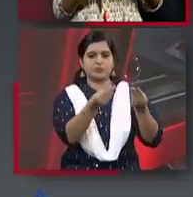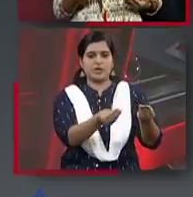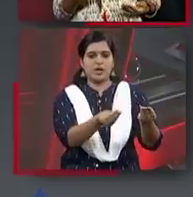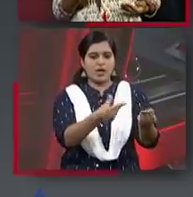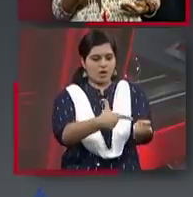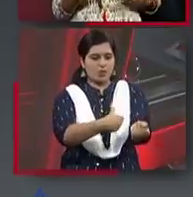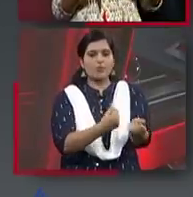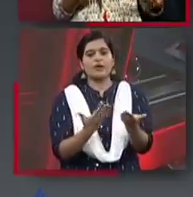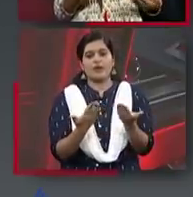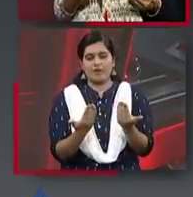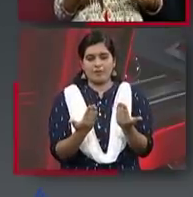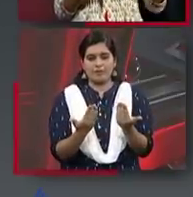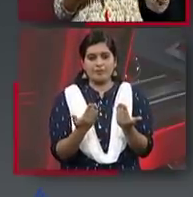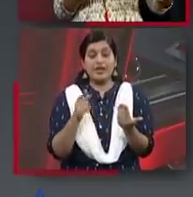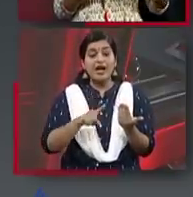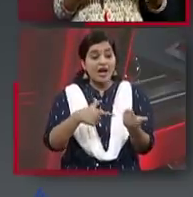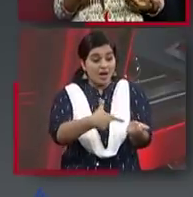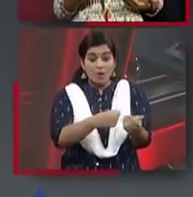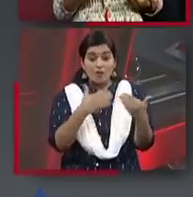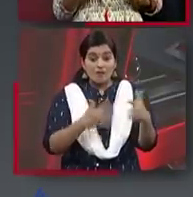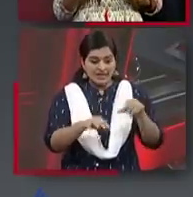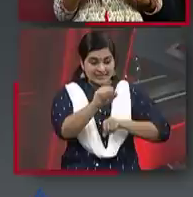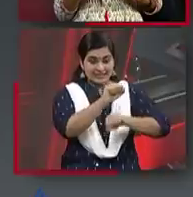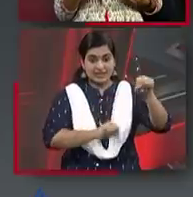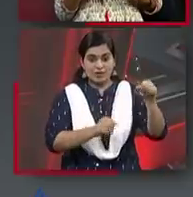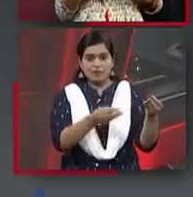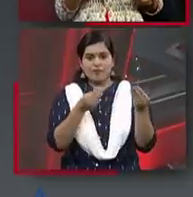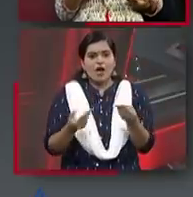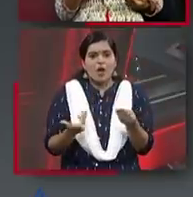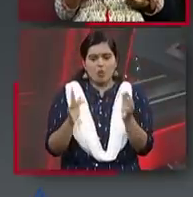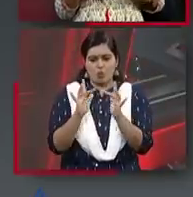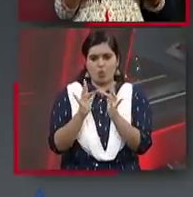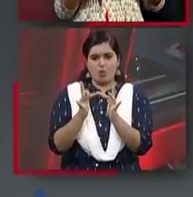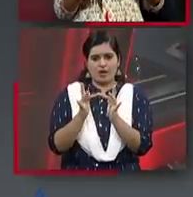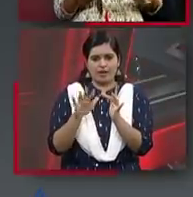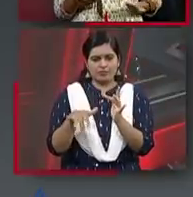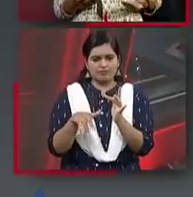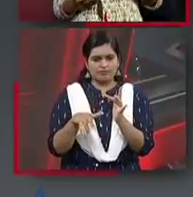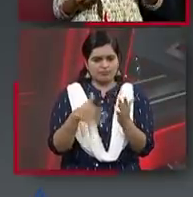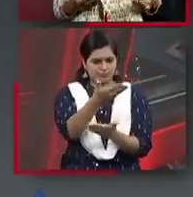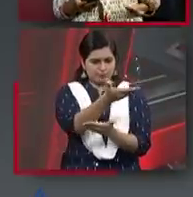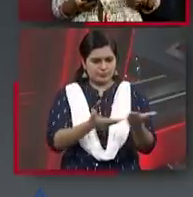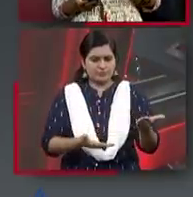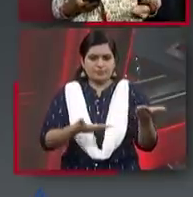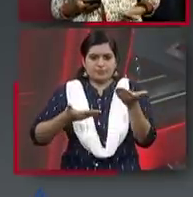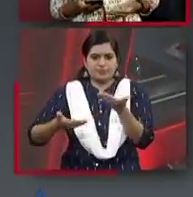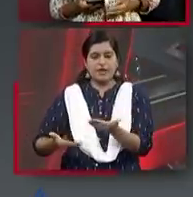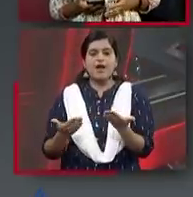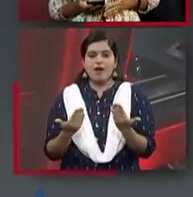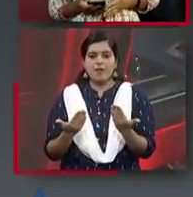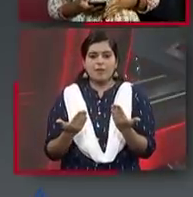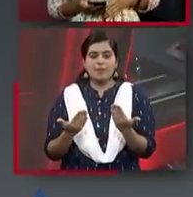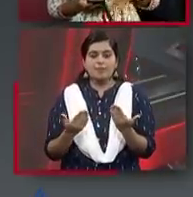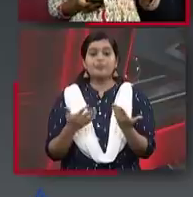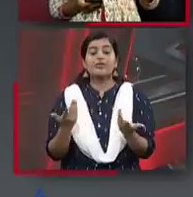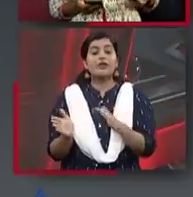വാക്സിൻ സ്വീകരിച്ചു കഴിഞ്ഞാലുള്ള സർട്ടിഫിക്കറ്റ് അടക്കം ഓൺലൈൻ ലഭ്യമാക്കുന്നതിനുള്ള സൗകര്യവും ചെയ്തിട്ടുണ്ട്. അതുപോലെ തന്നെ 45 വയസ്സിന്